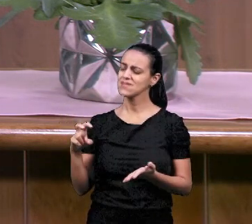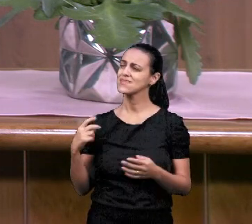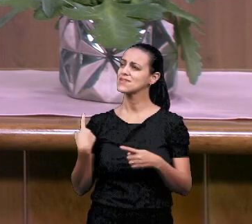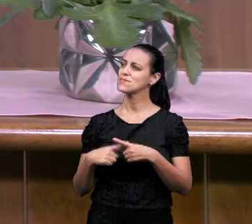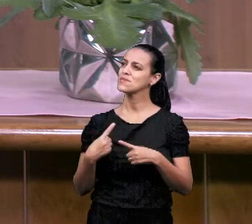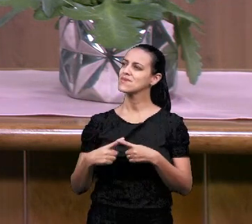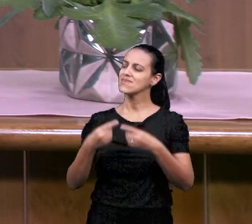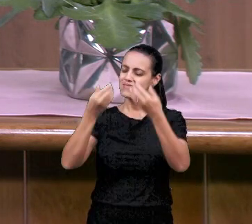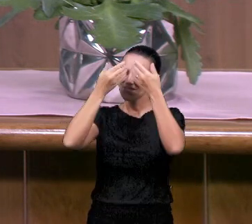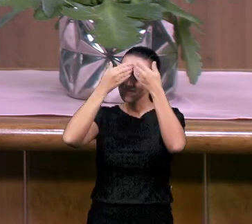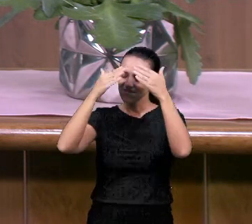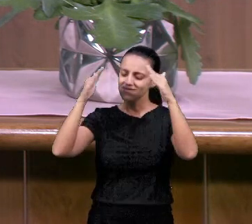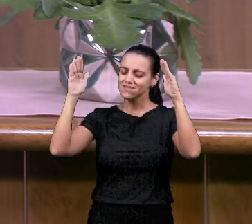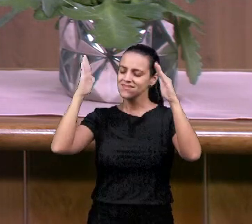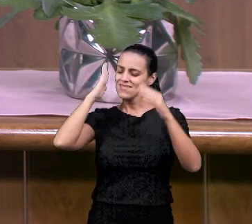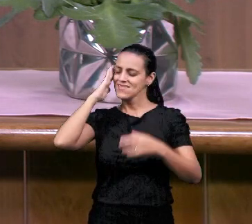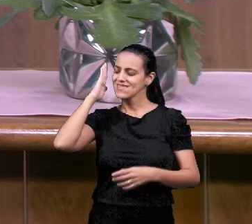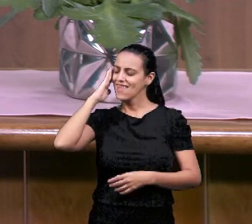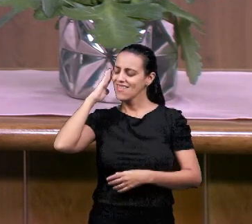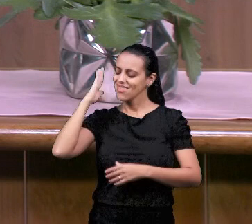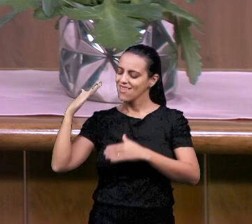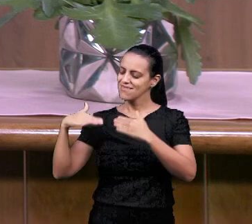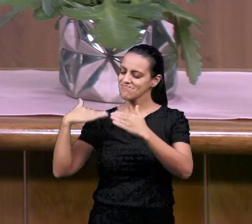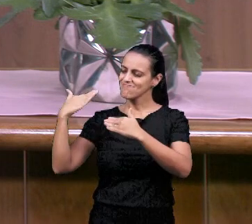combien nous avons grandi